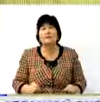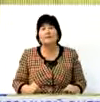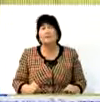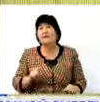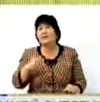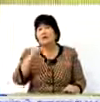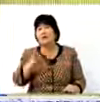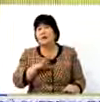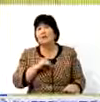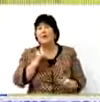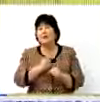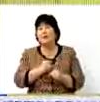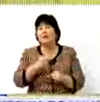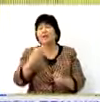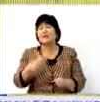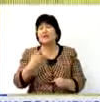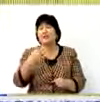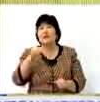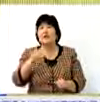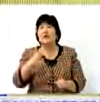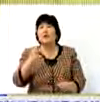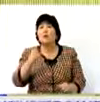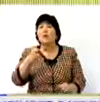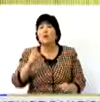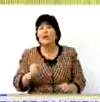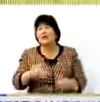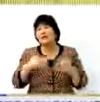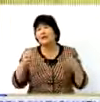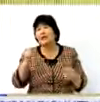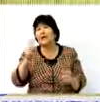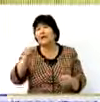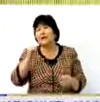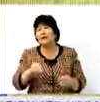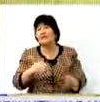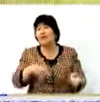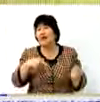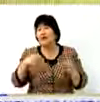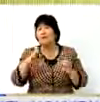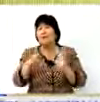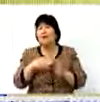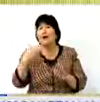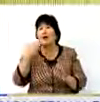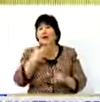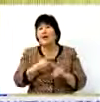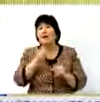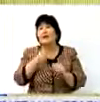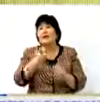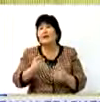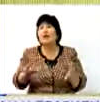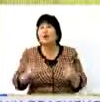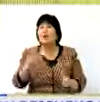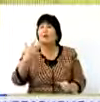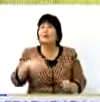В этом году было возделано 23 500 гектаров, свыше 13 тысяч отведено под рис. С каждого гектара получено